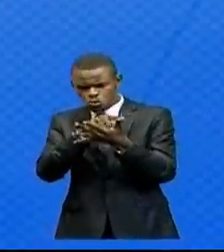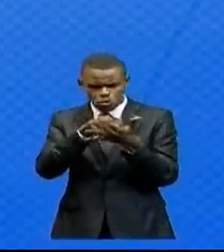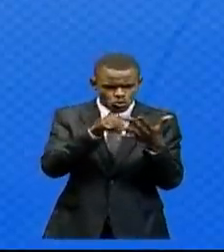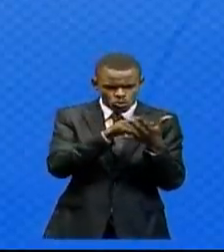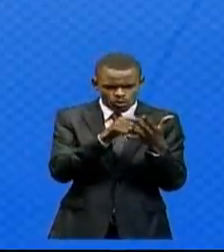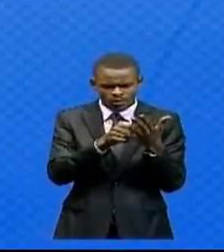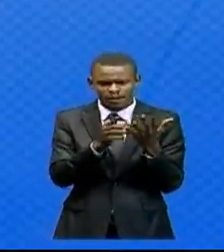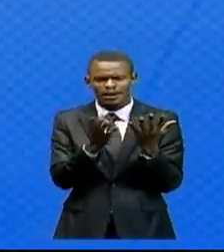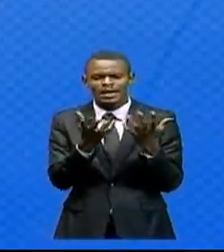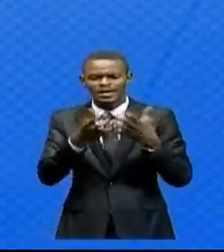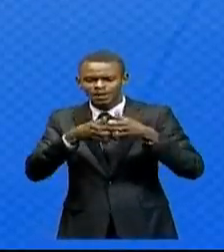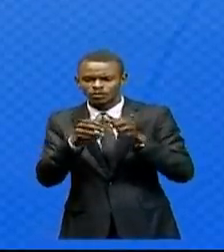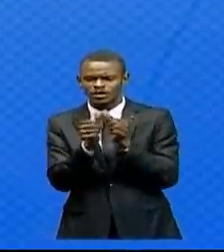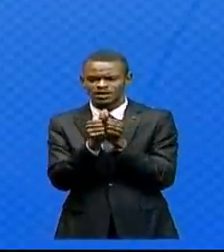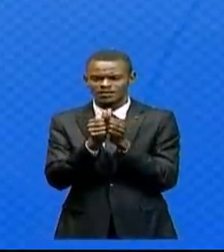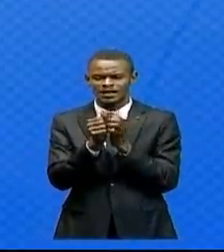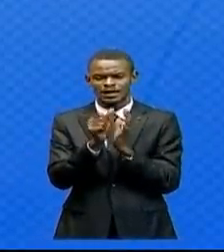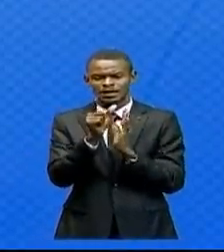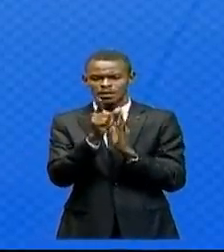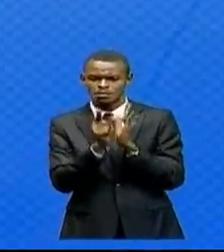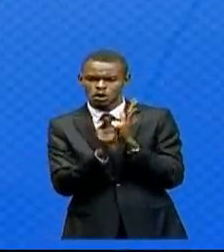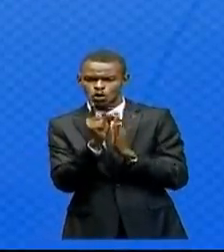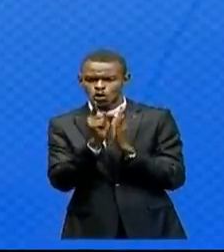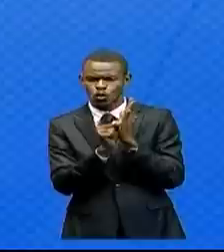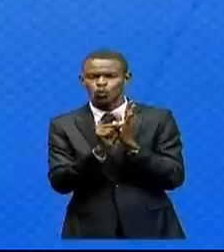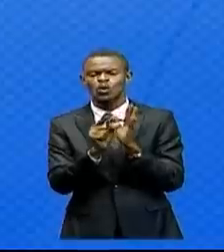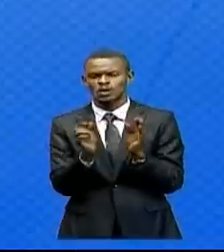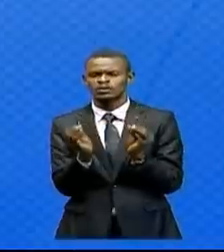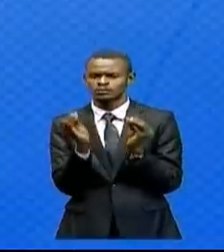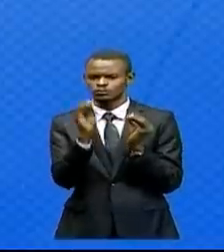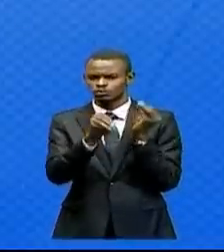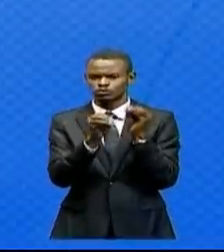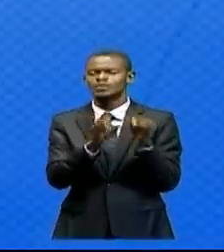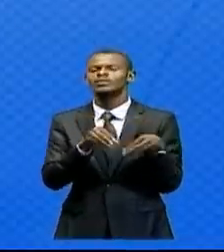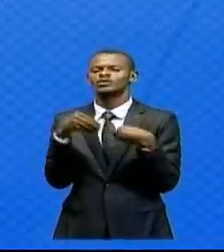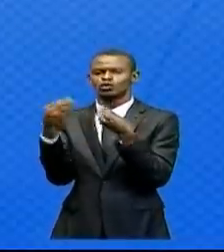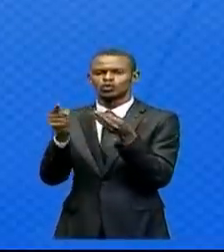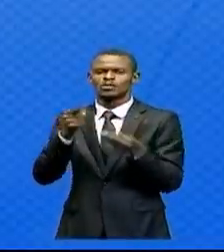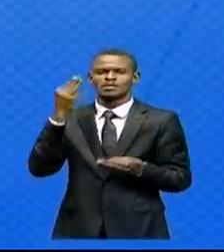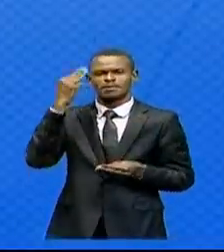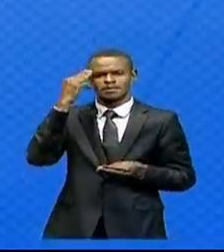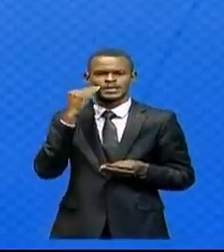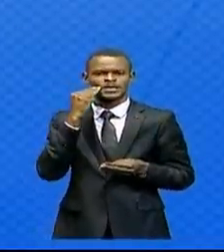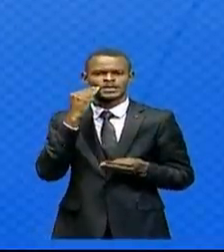arrêtés par une commission ad hoc avant d'en transmettre le rapport au Premier ministre.